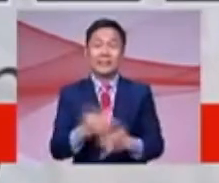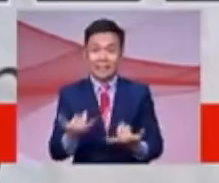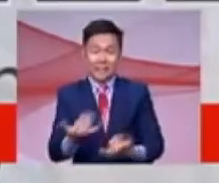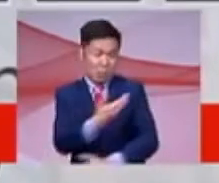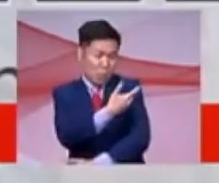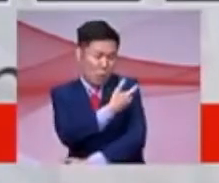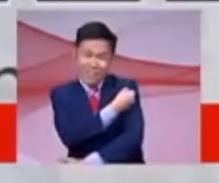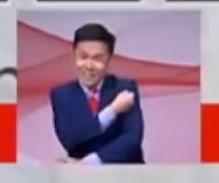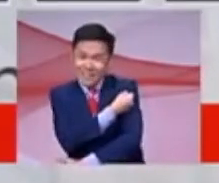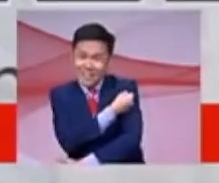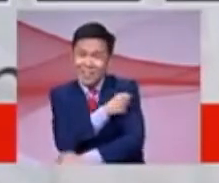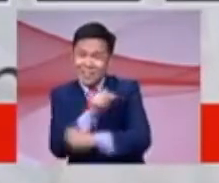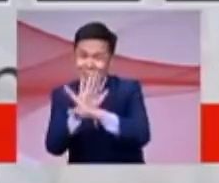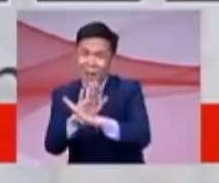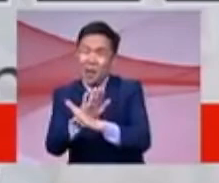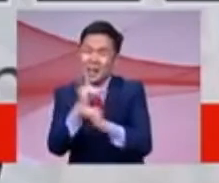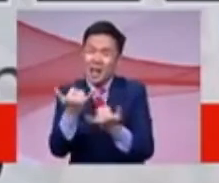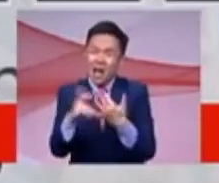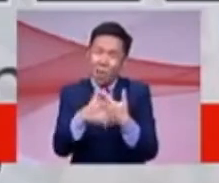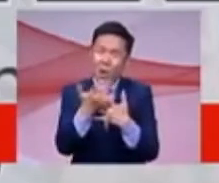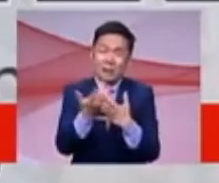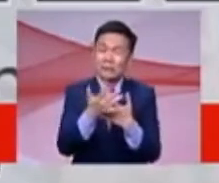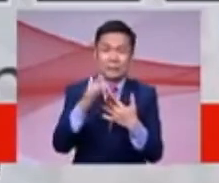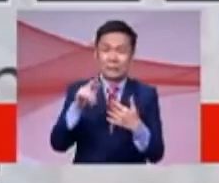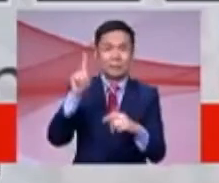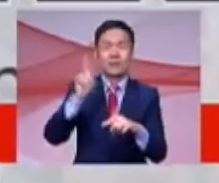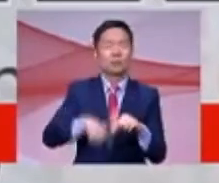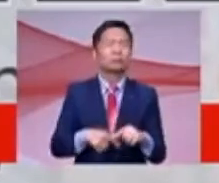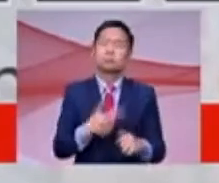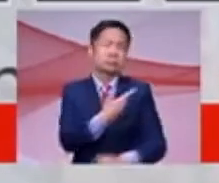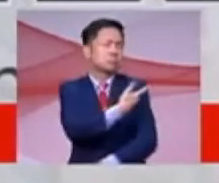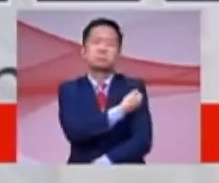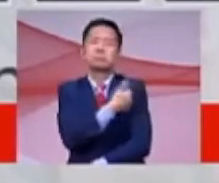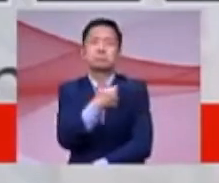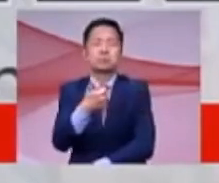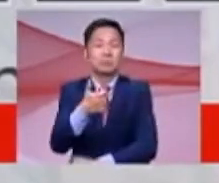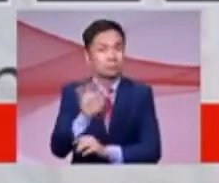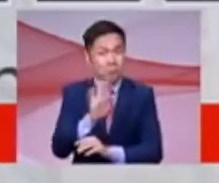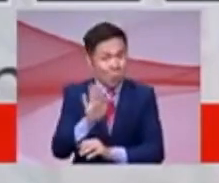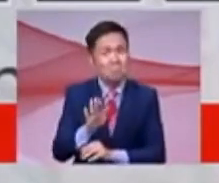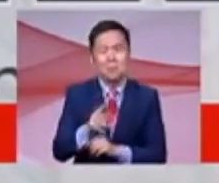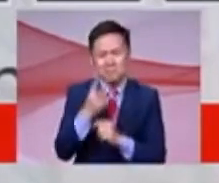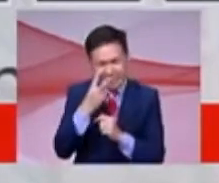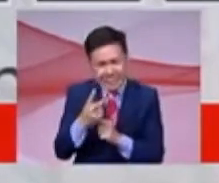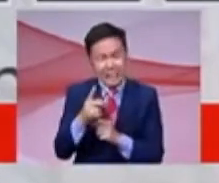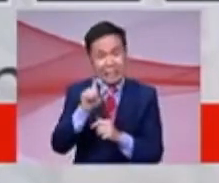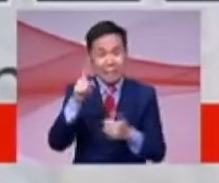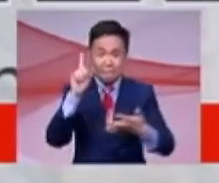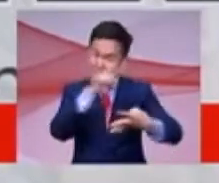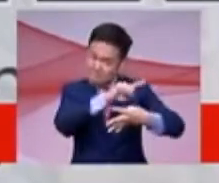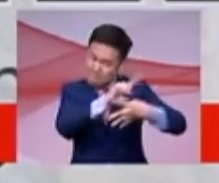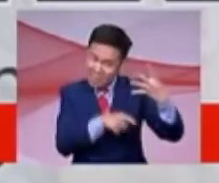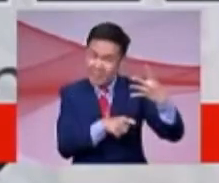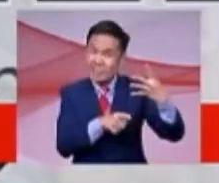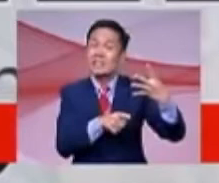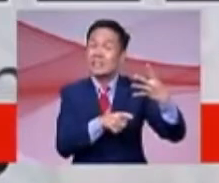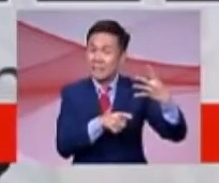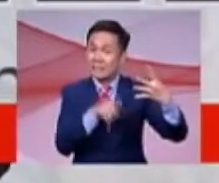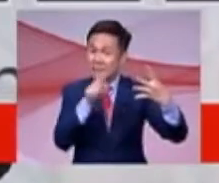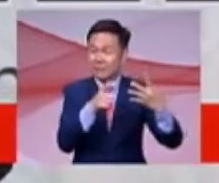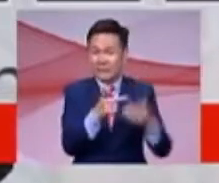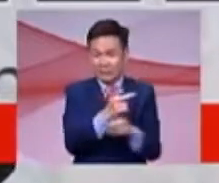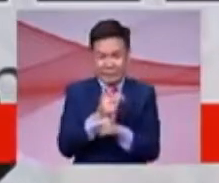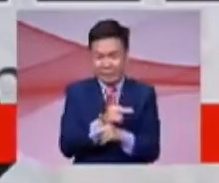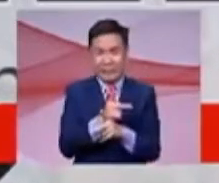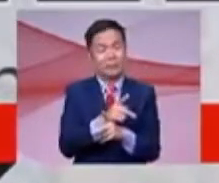peringkat awal, jadi kita tak boleh bergantung pada vaksinasi lagi. Tapi apa yang pastilah kita kena amalkan, iaitu tindakan